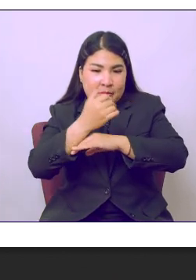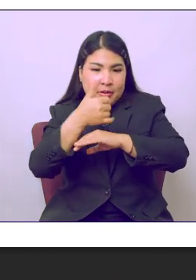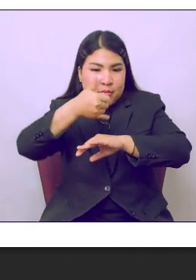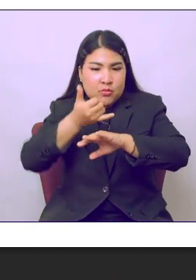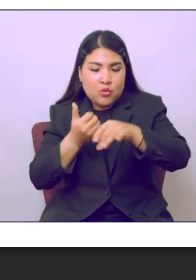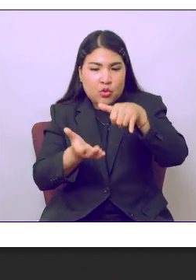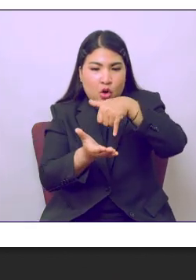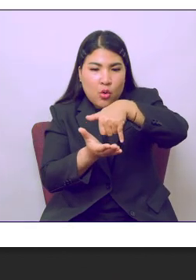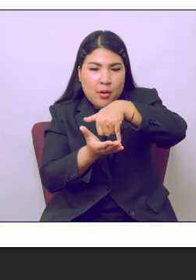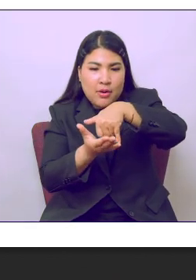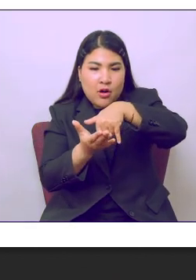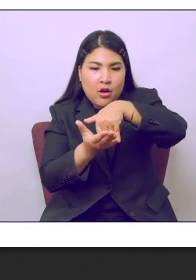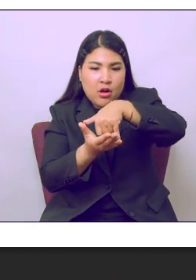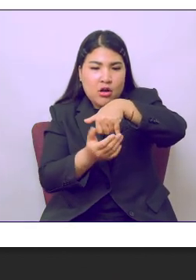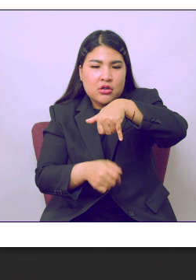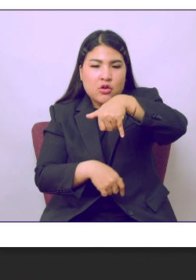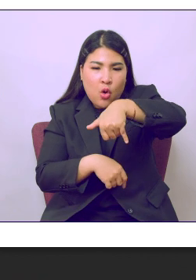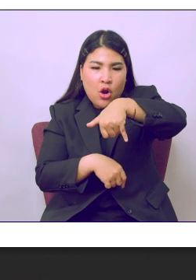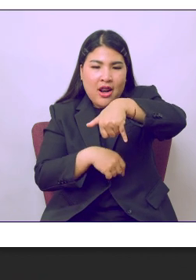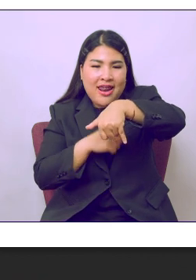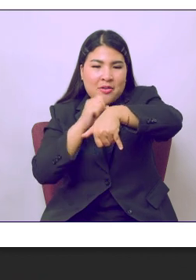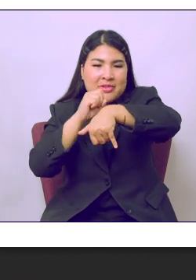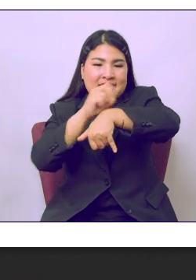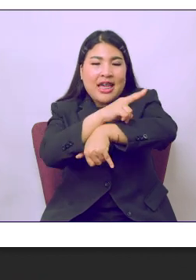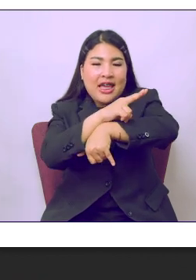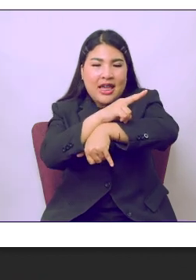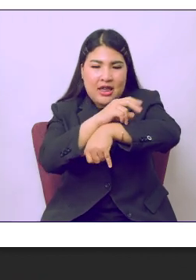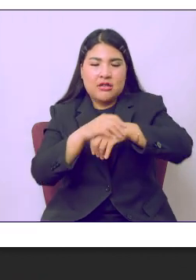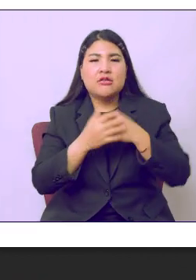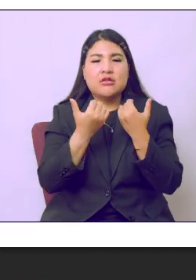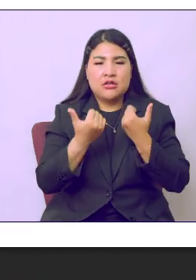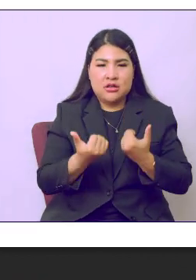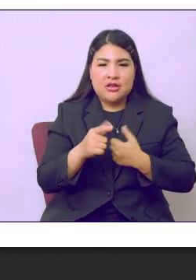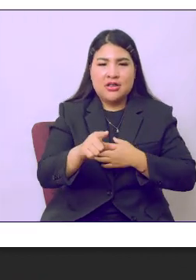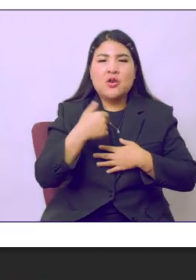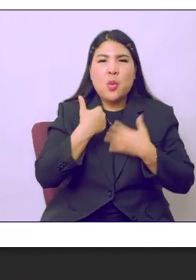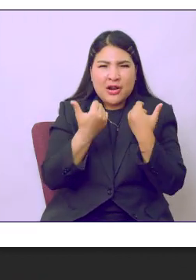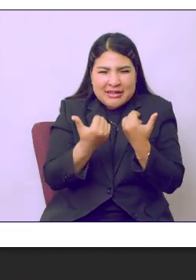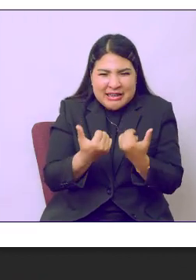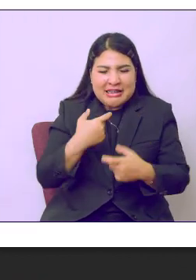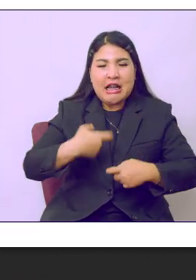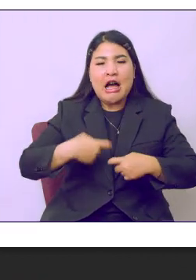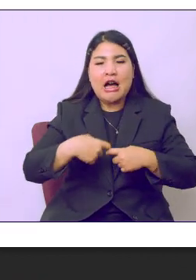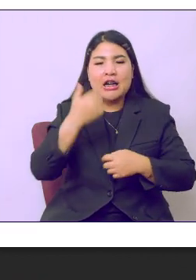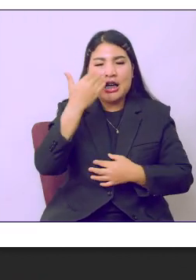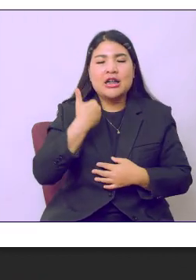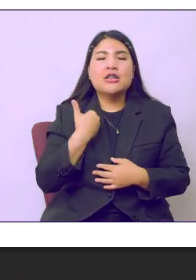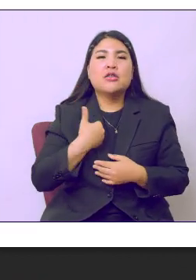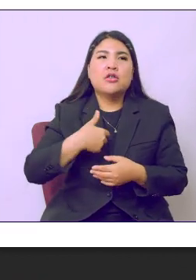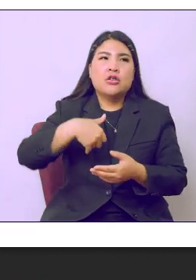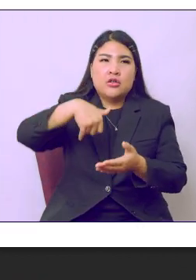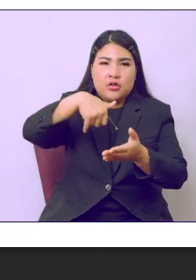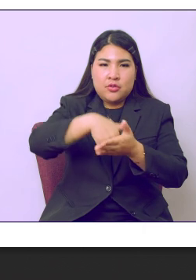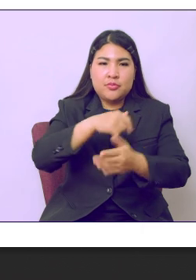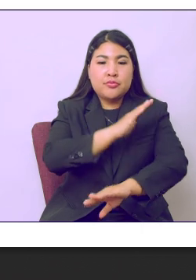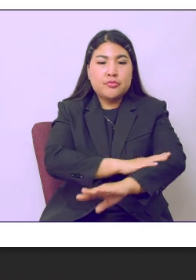นะครับอันนี้ยากนิดนึงวันนี้เป็น challengของผมนะครับน้องจะนอนคว่ำนะครับแล้วก็เหยียด